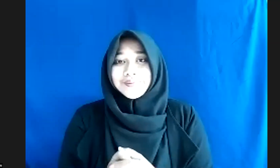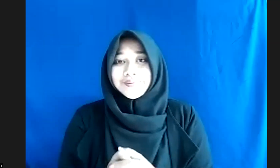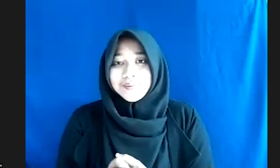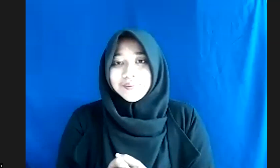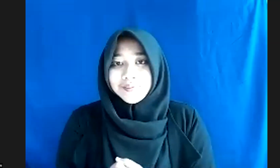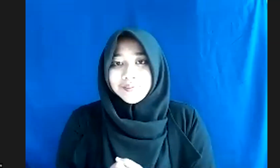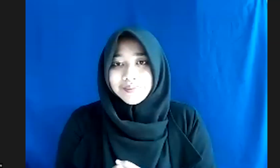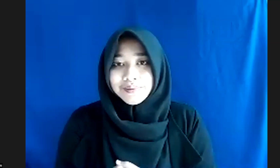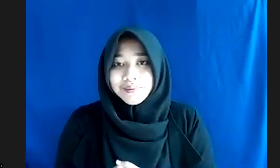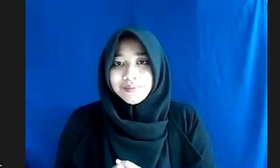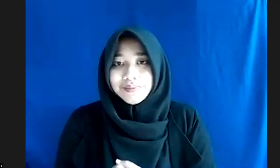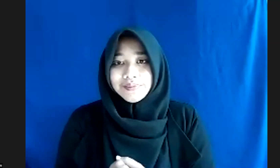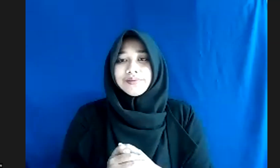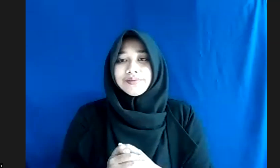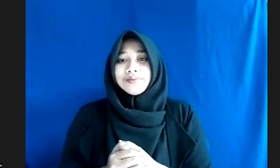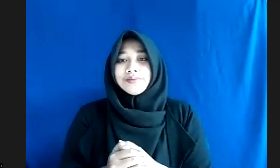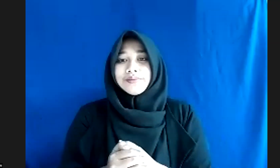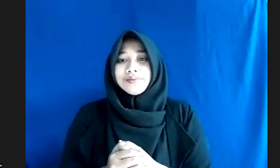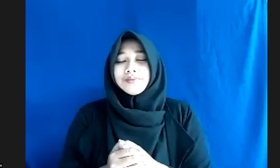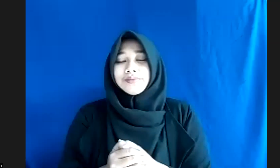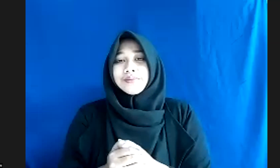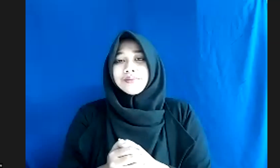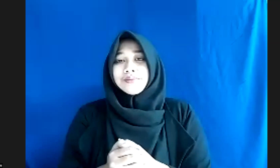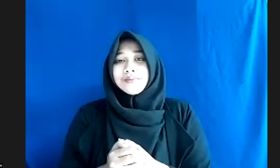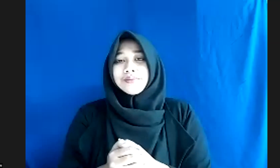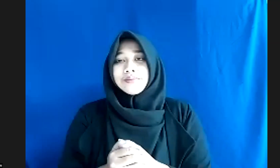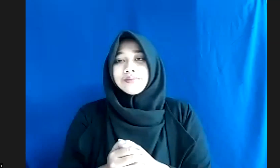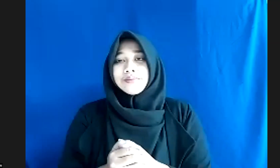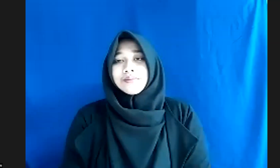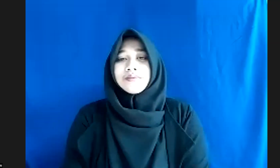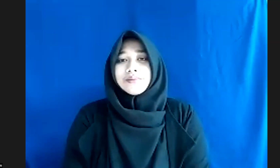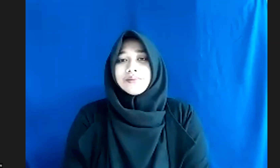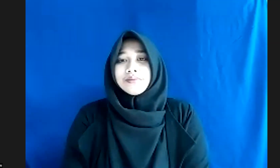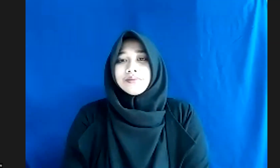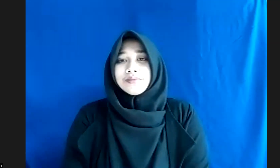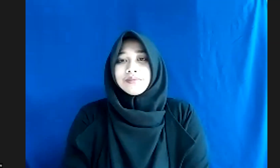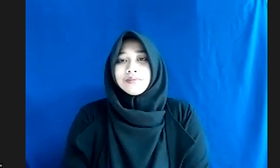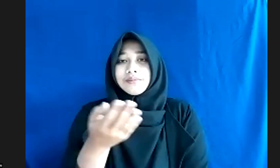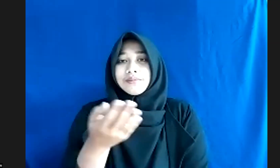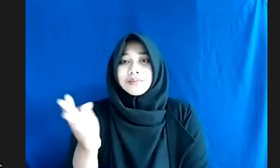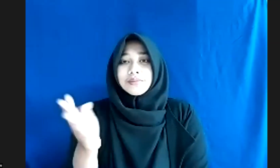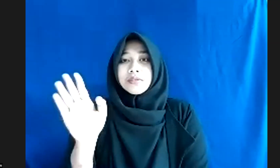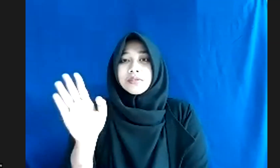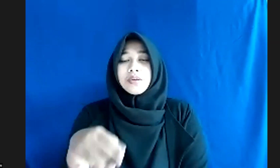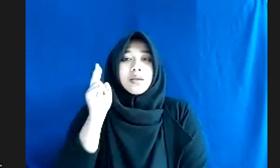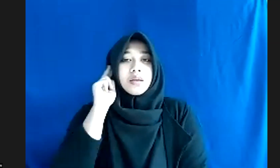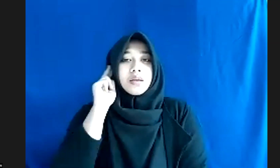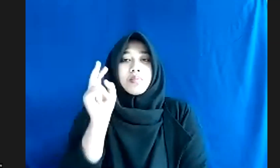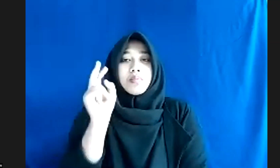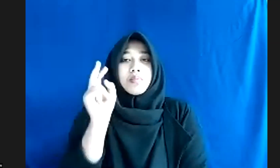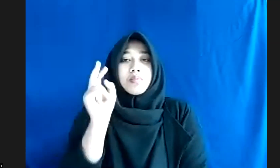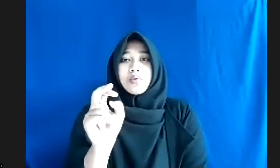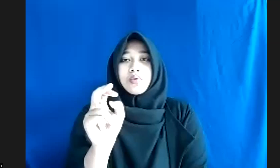Maaf. Ya, saya kembalikan ke Bu Nur. Ya. Terima kasih sekali Ibu. Sama-sama. Tambahan